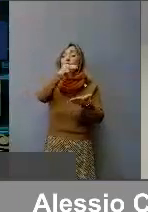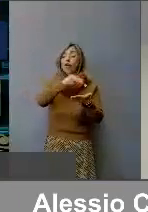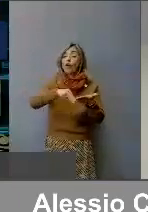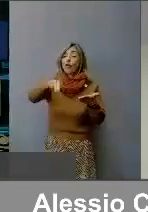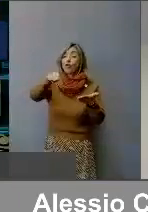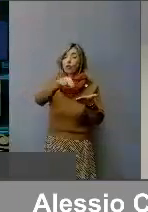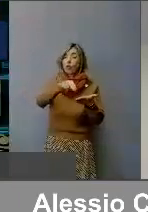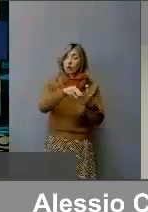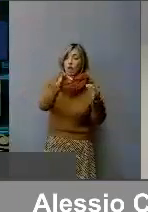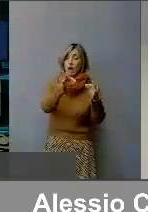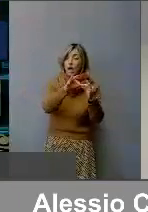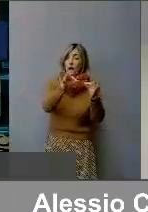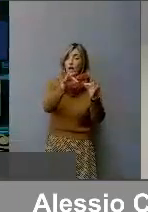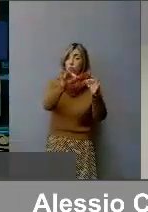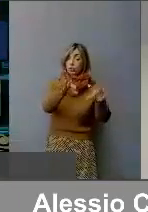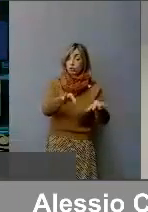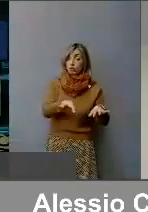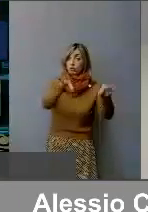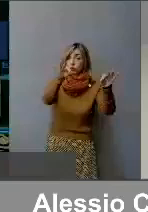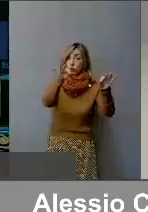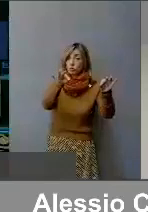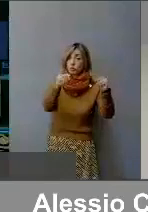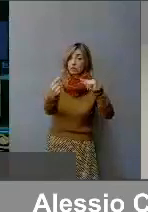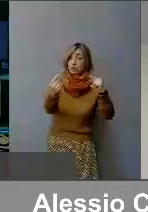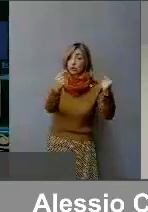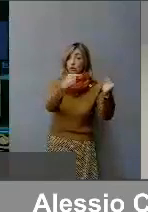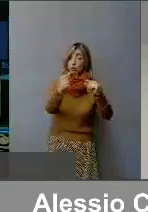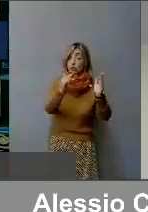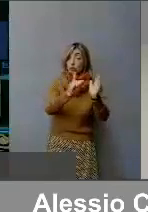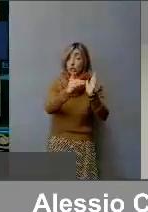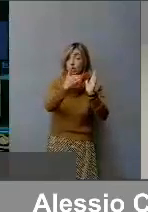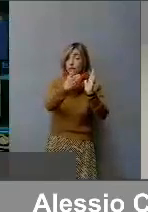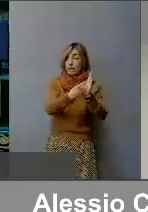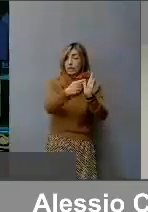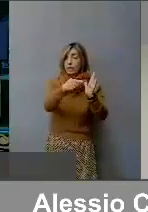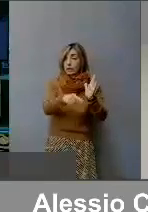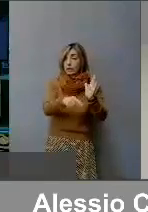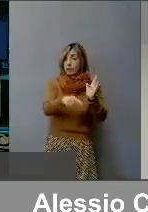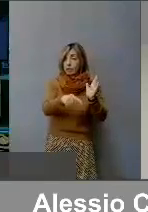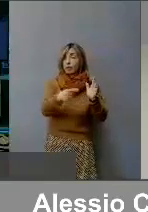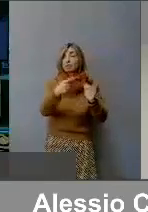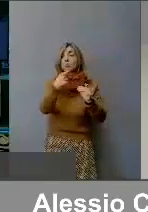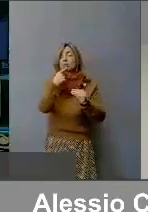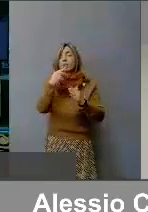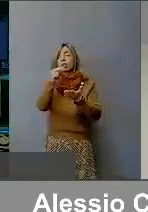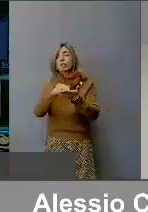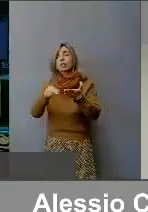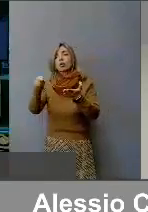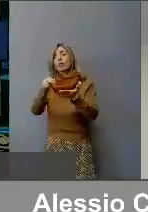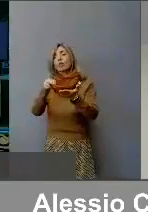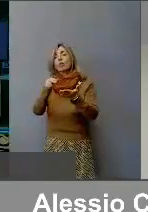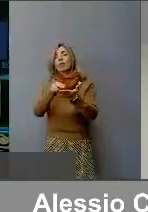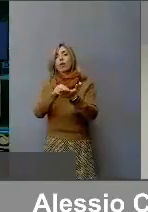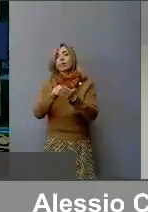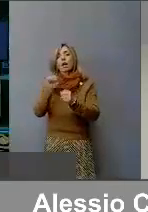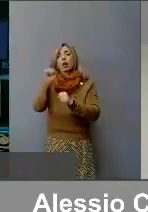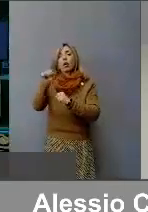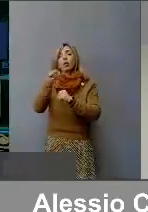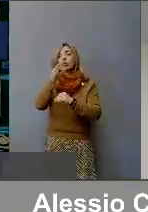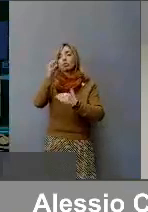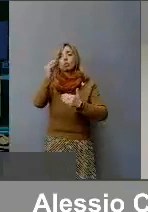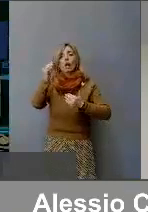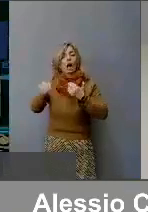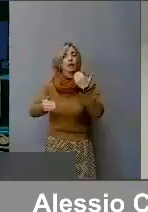discussione della proposta della delibera di consiglio chi vota contro e per andare avanti e trattare l'argomento